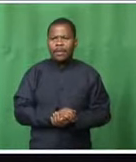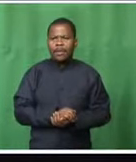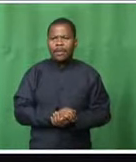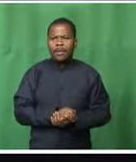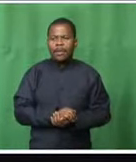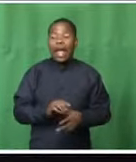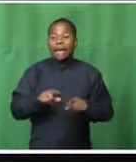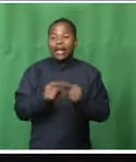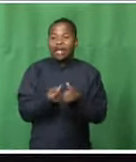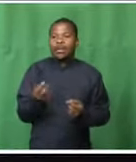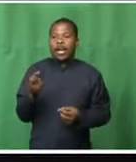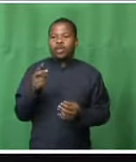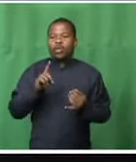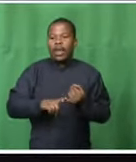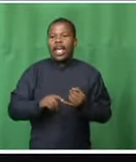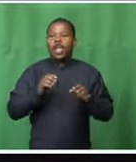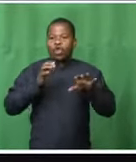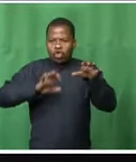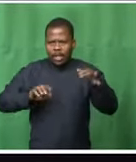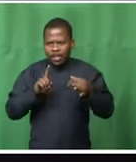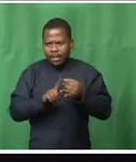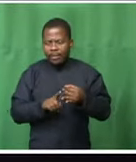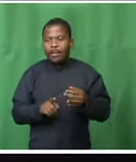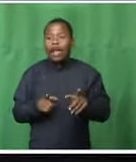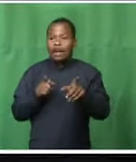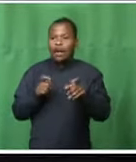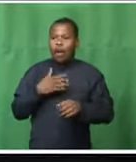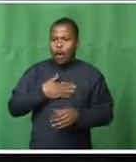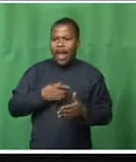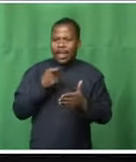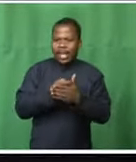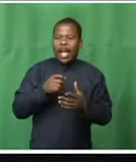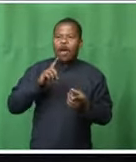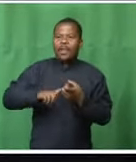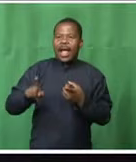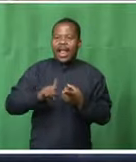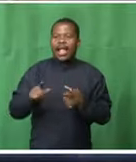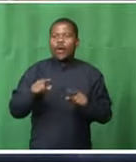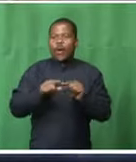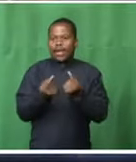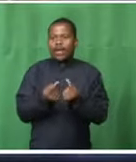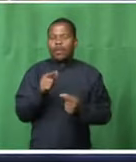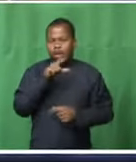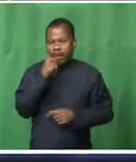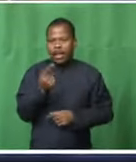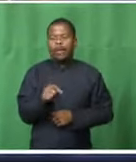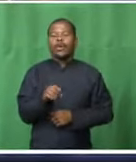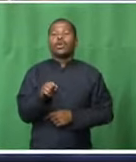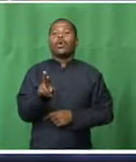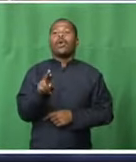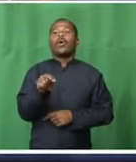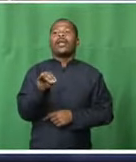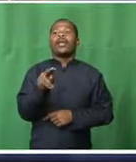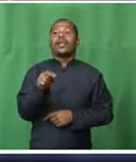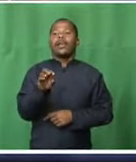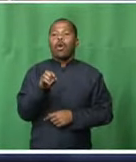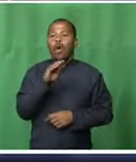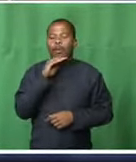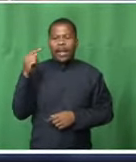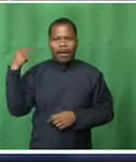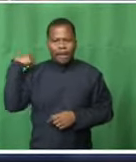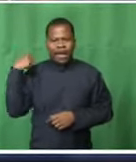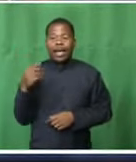Emacembu lamabili lokuyi-Chelsea kanye ne-Arsenal sebabuka kuthenga umdlali Klusin Bremer loneminyaka leng-25 lodlalela licembu